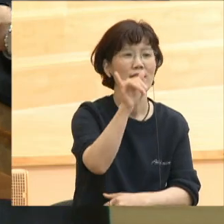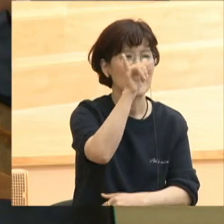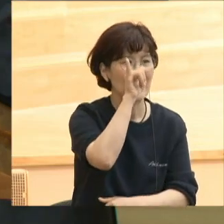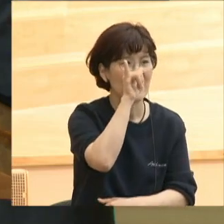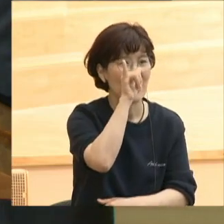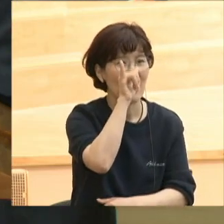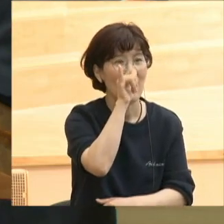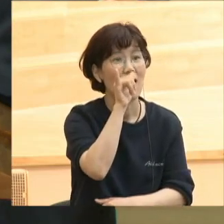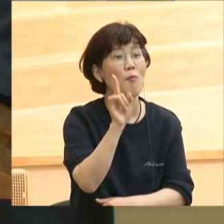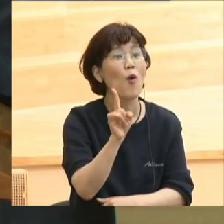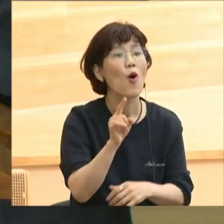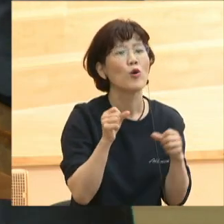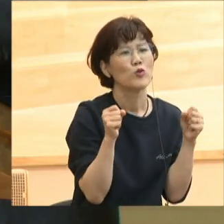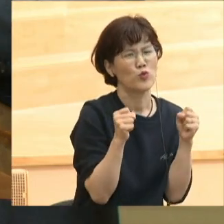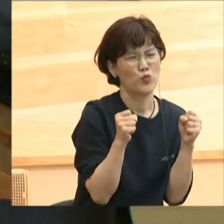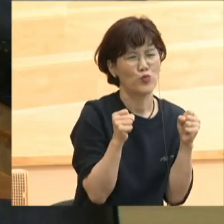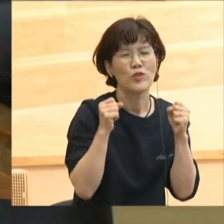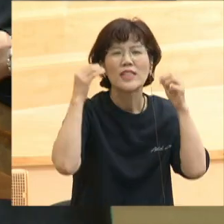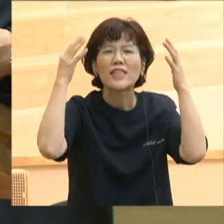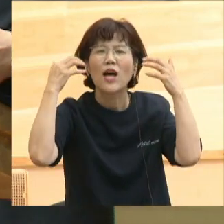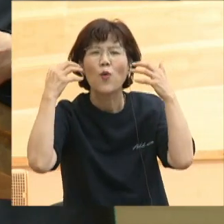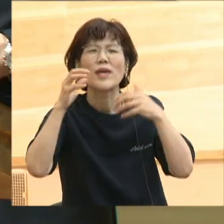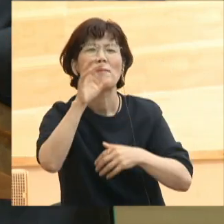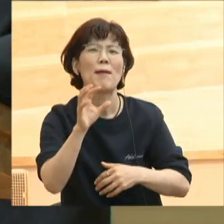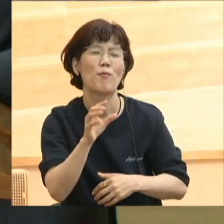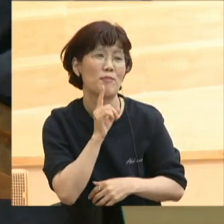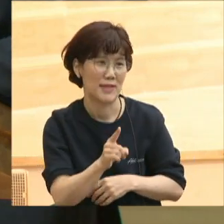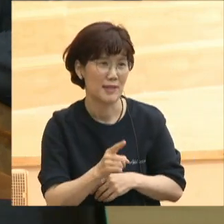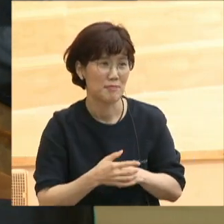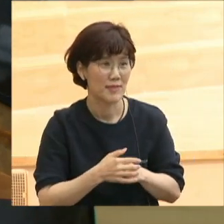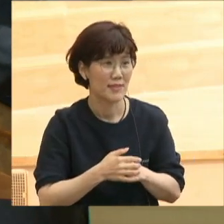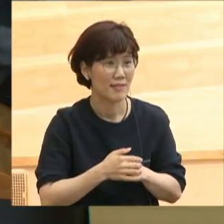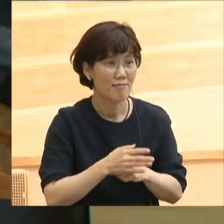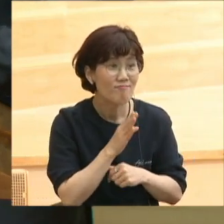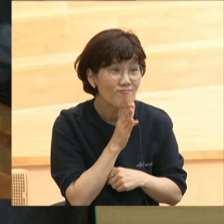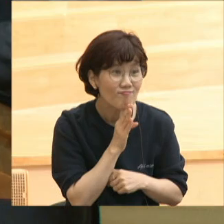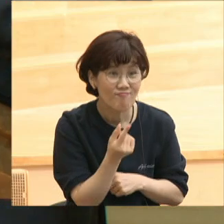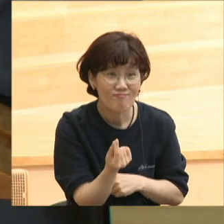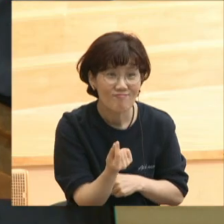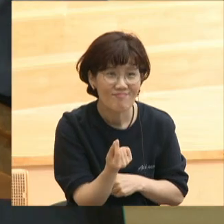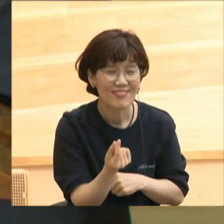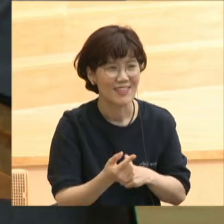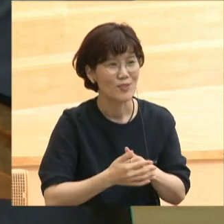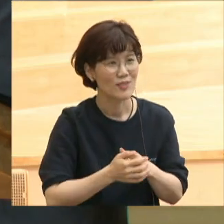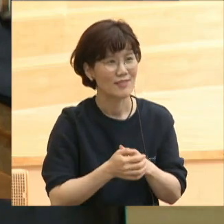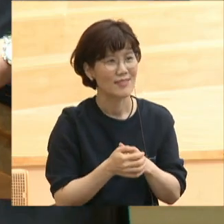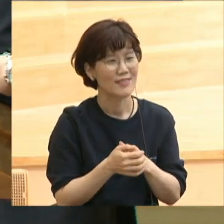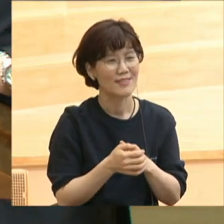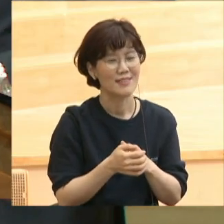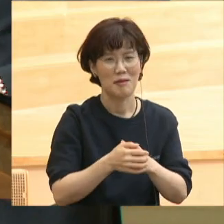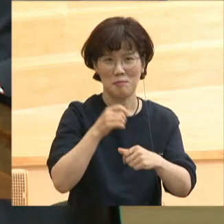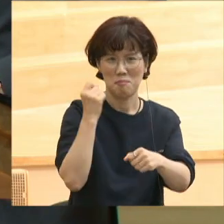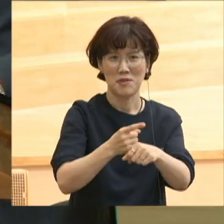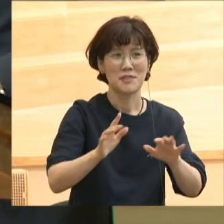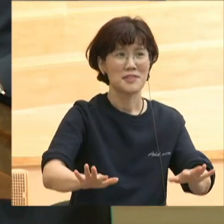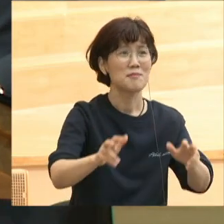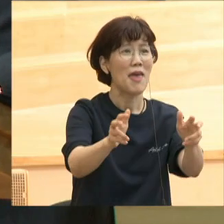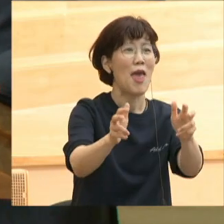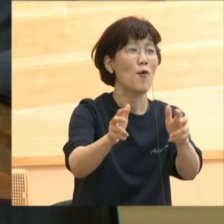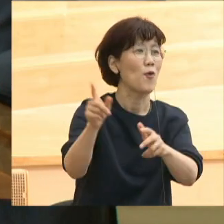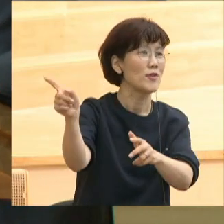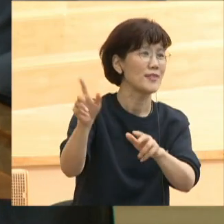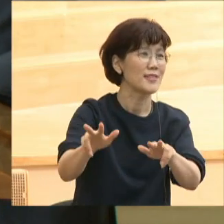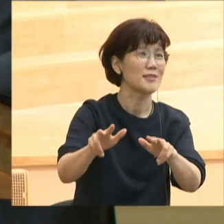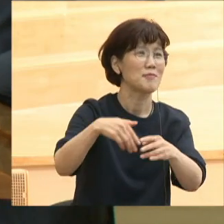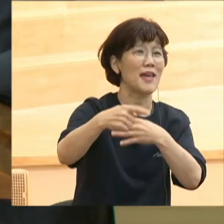있는데 추위와 더위가 반복된다. 여러분 이거 동의하시죠? 오늘 뭐 벌써 에어컨을 트는